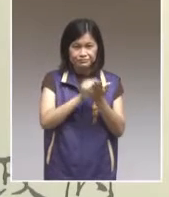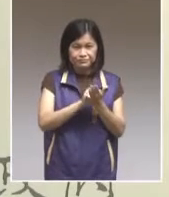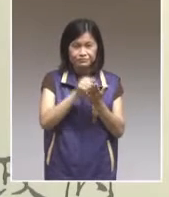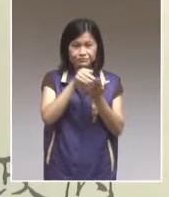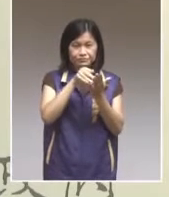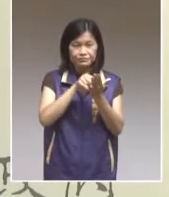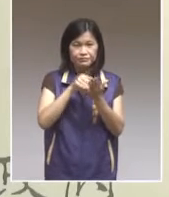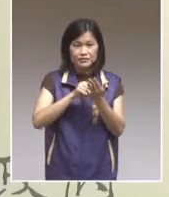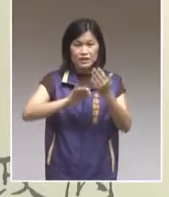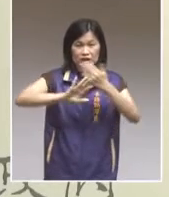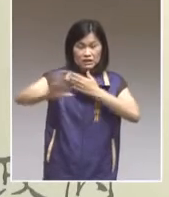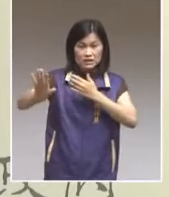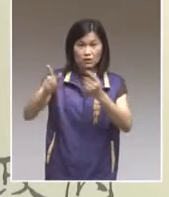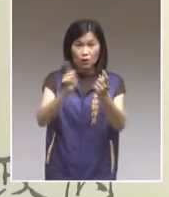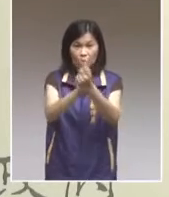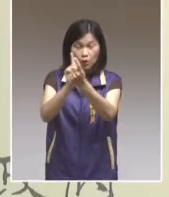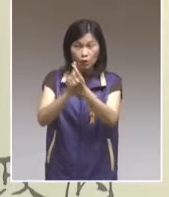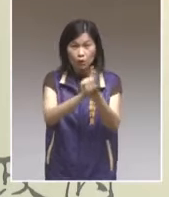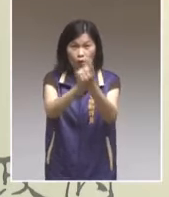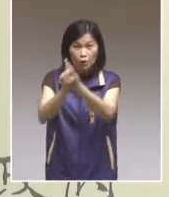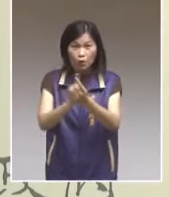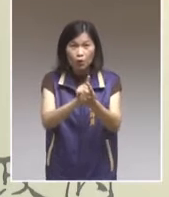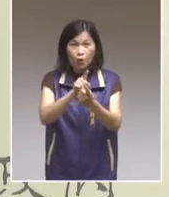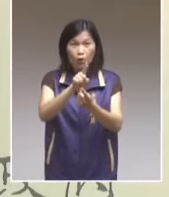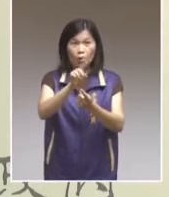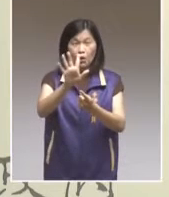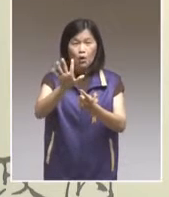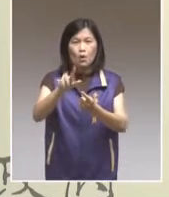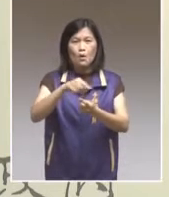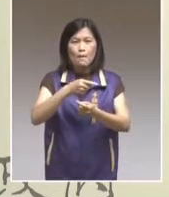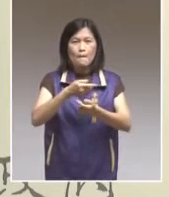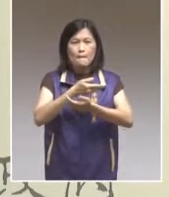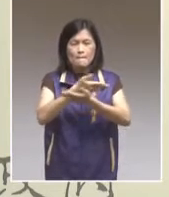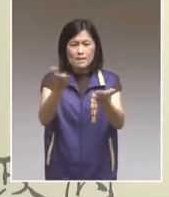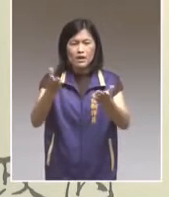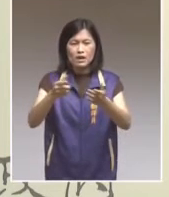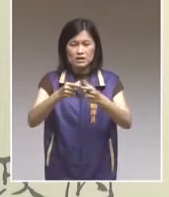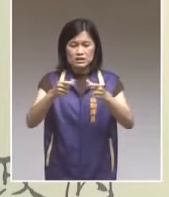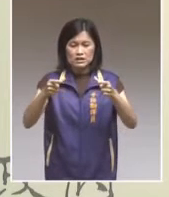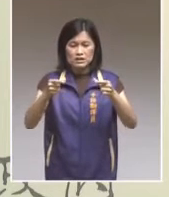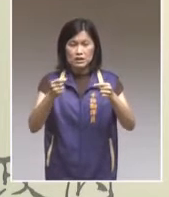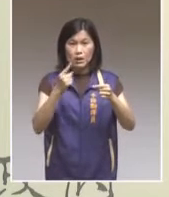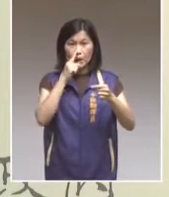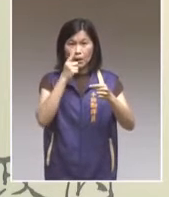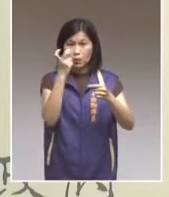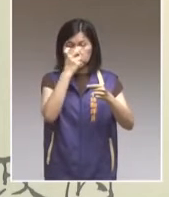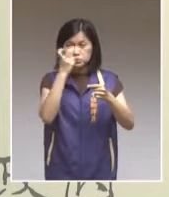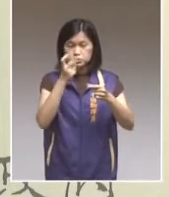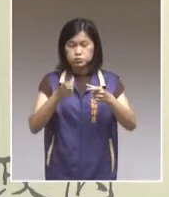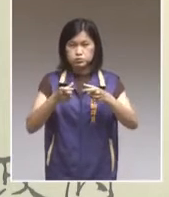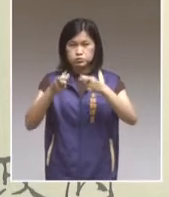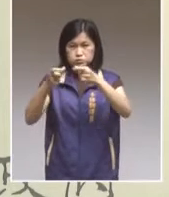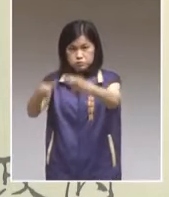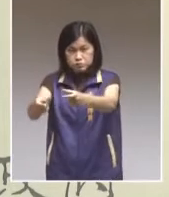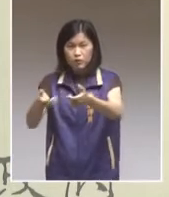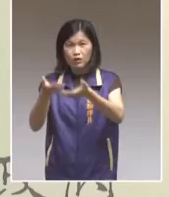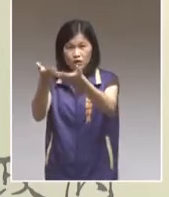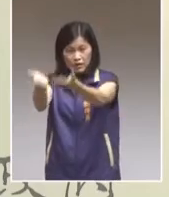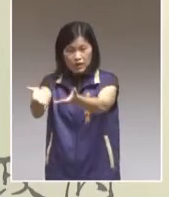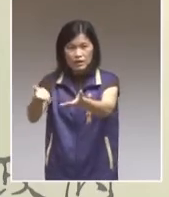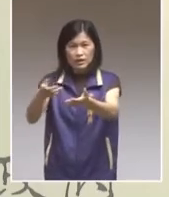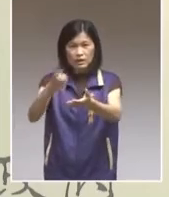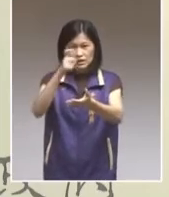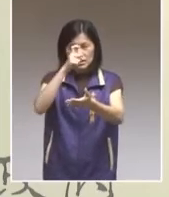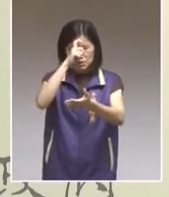者我们也会发给这个发给必要的一些检验的试剂，然后让他们持续性的